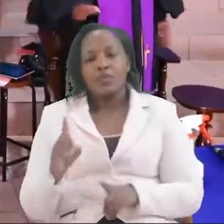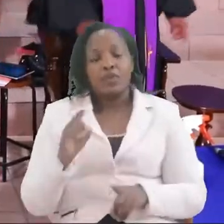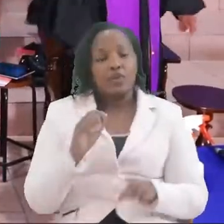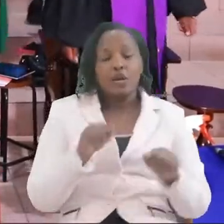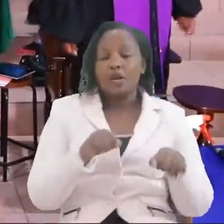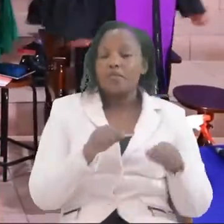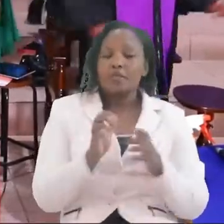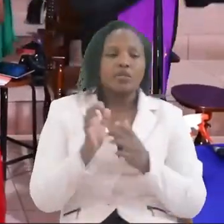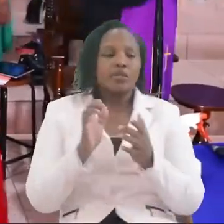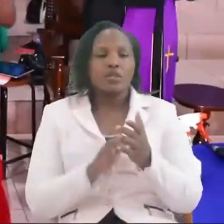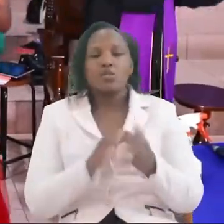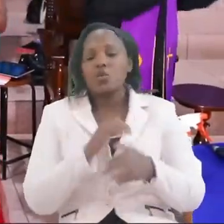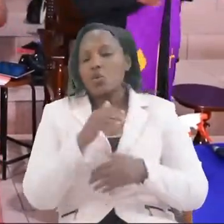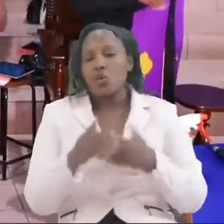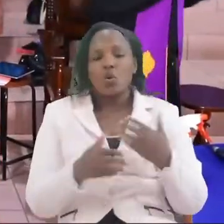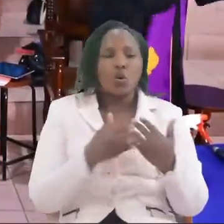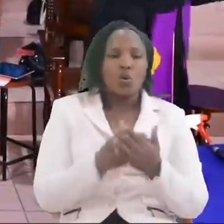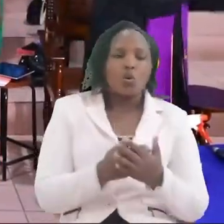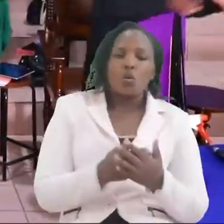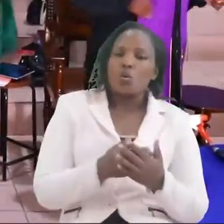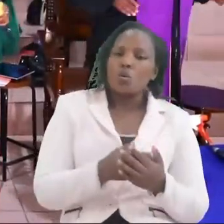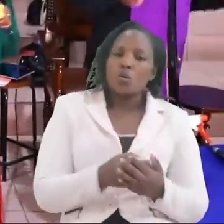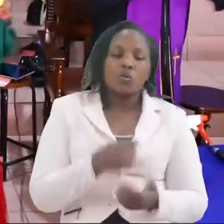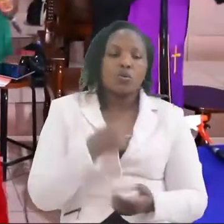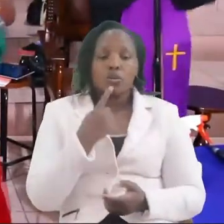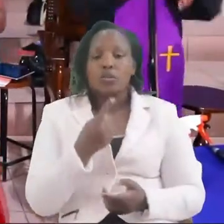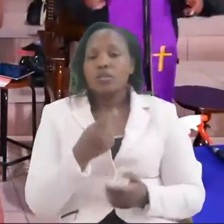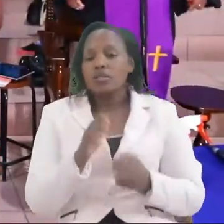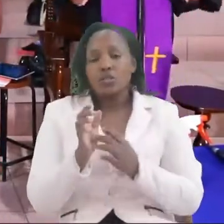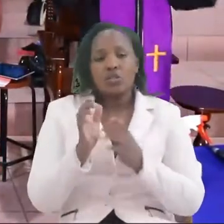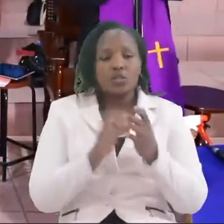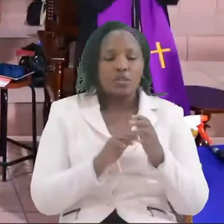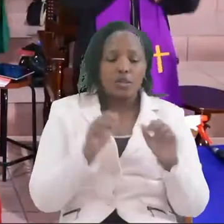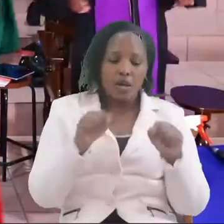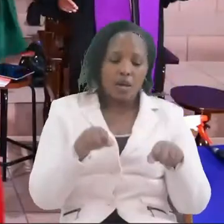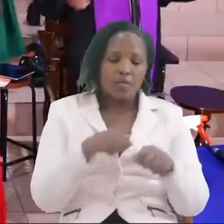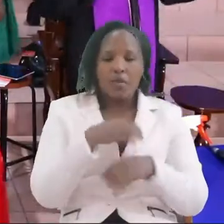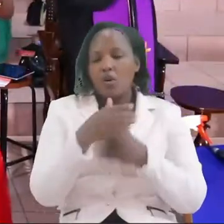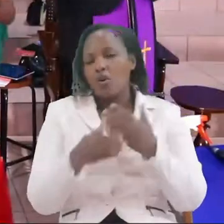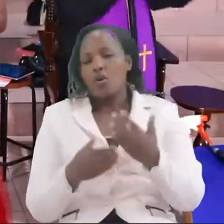Anaweza Yesu yote. Shangwambia yote Yesu anaweza.